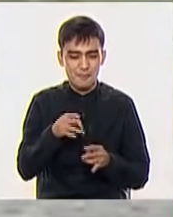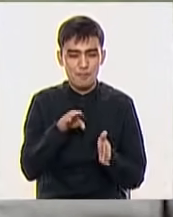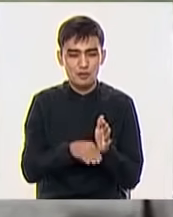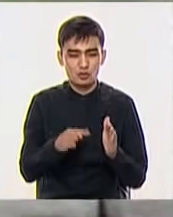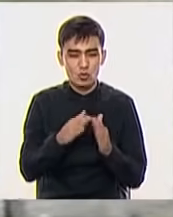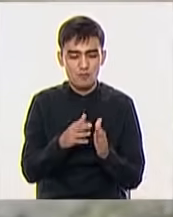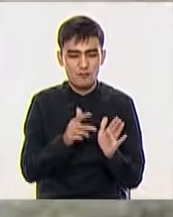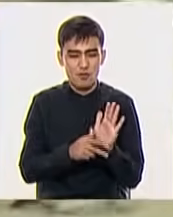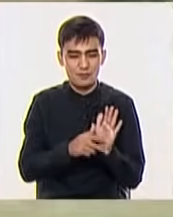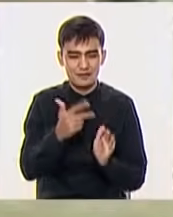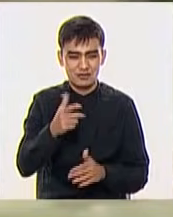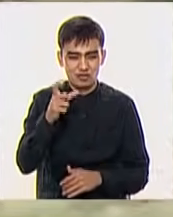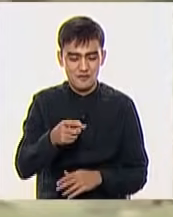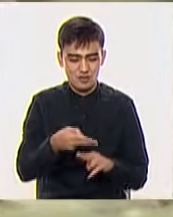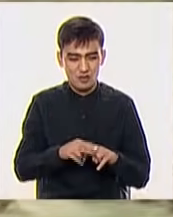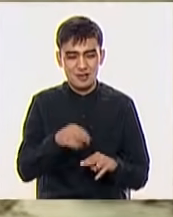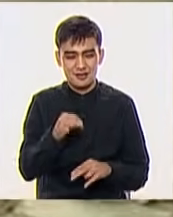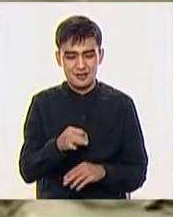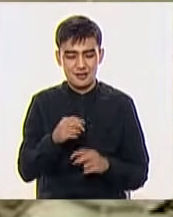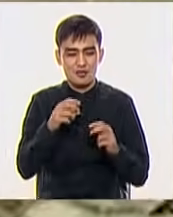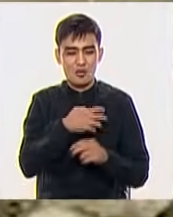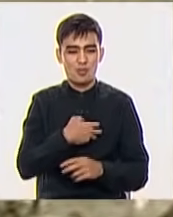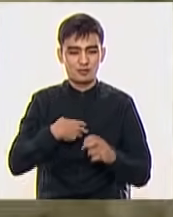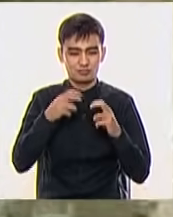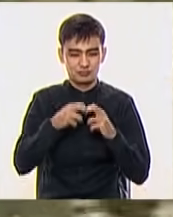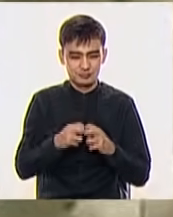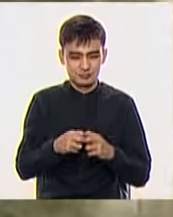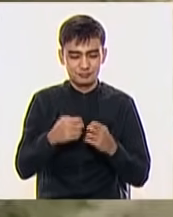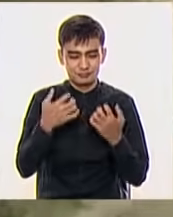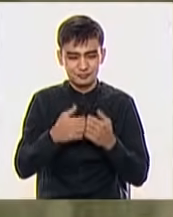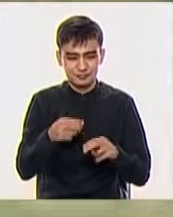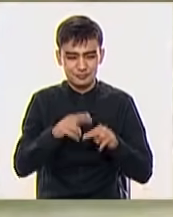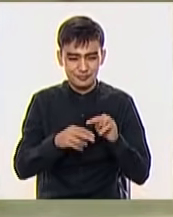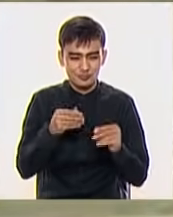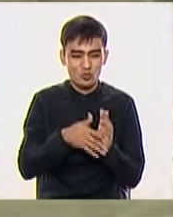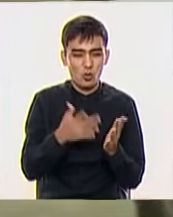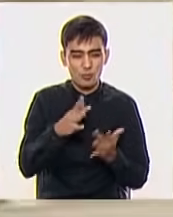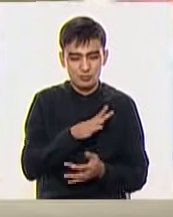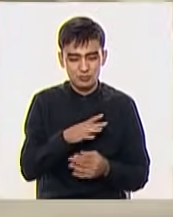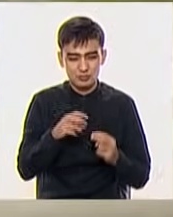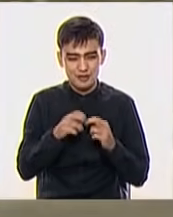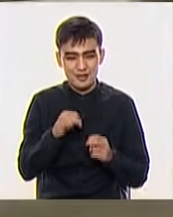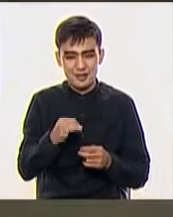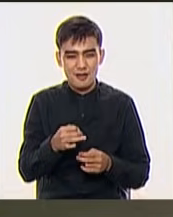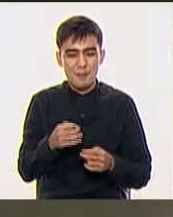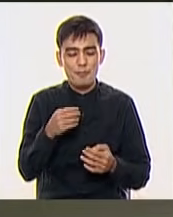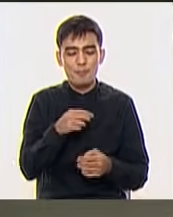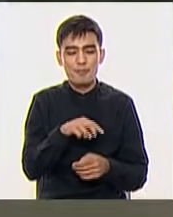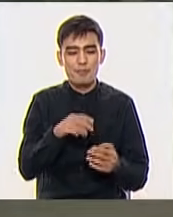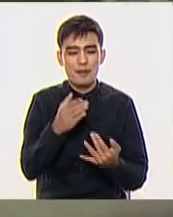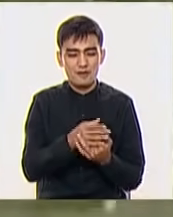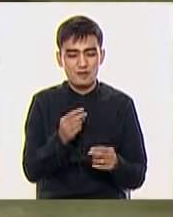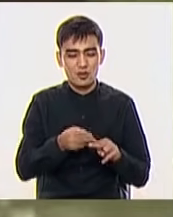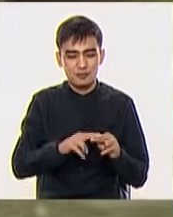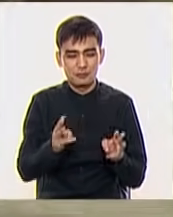домов 83 человека. Комиссия обследует строение для возмещения материального ущерба. Часть погорельцев разместили